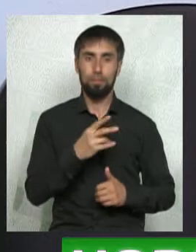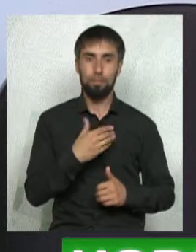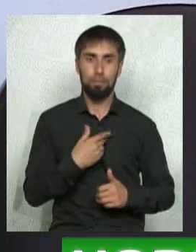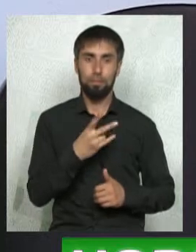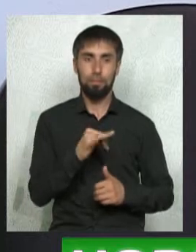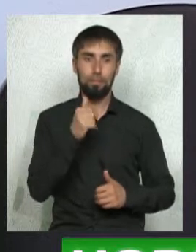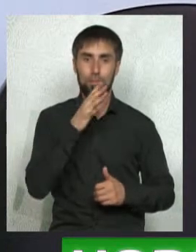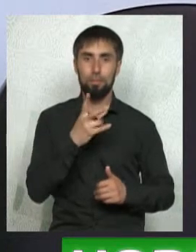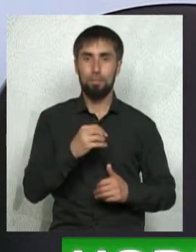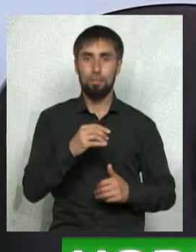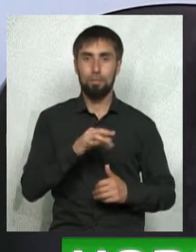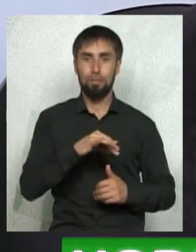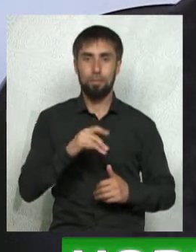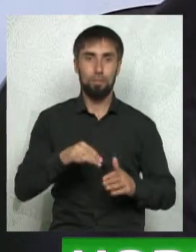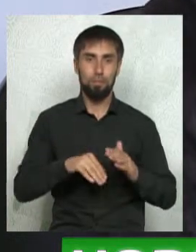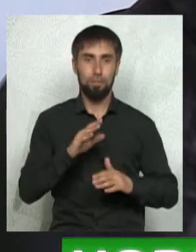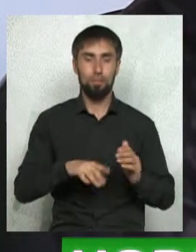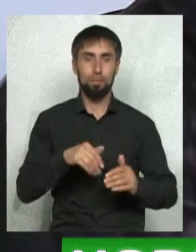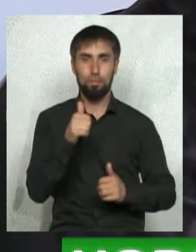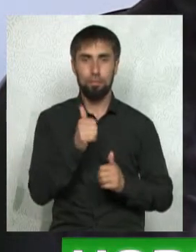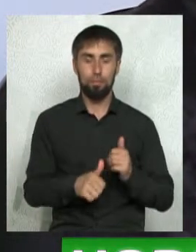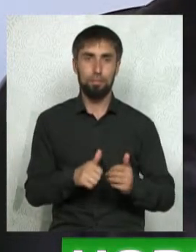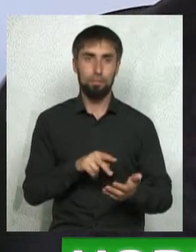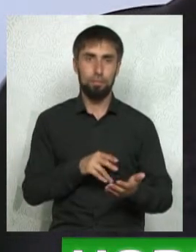не опускали руки, всегда ездили первыми.